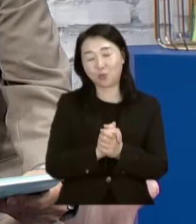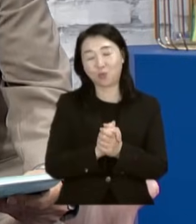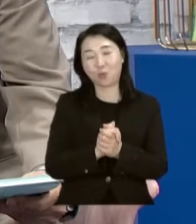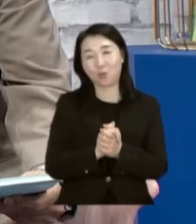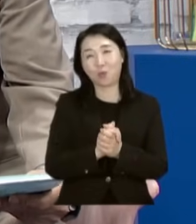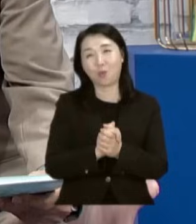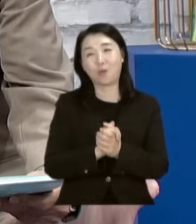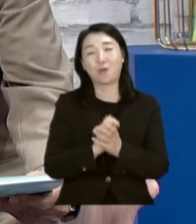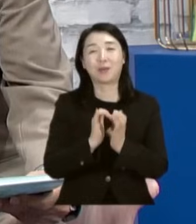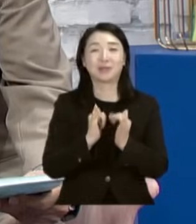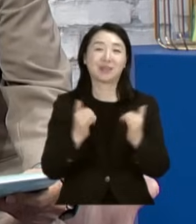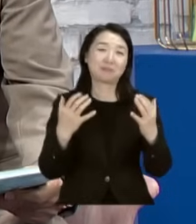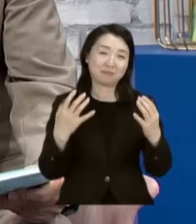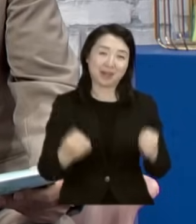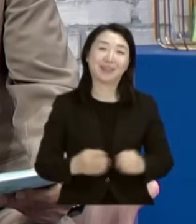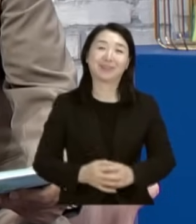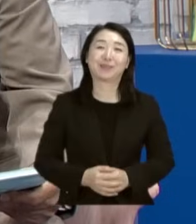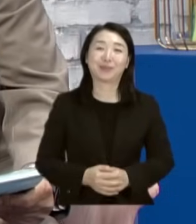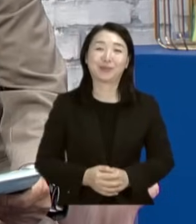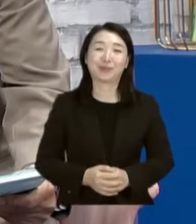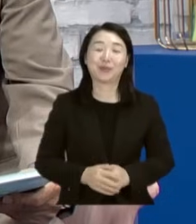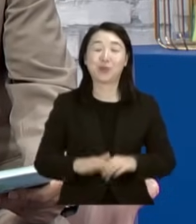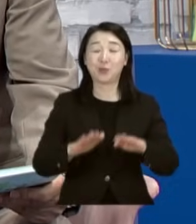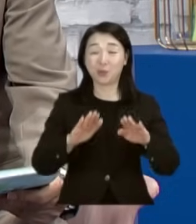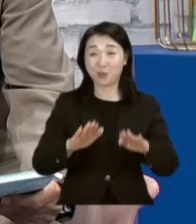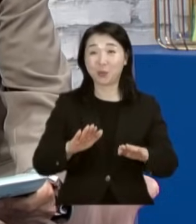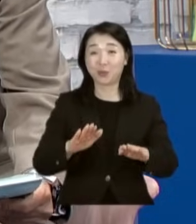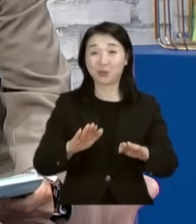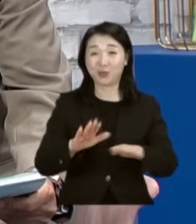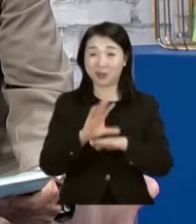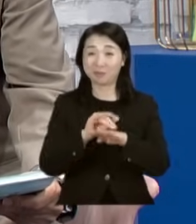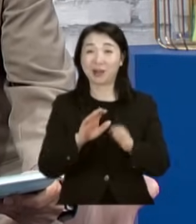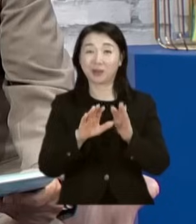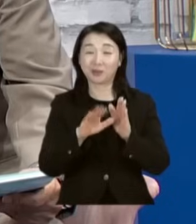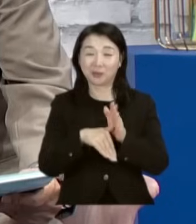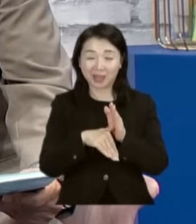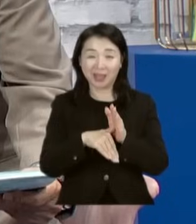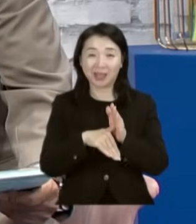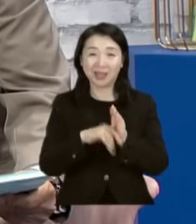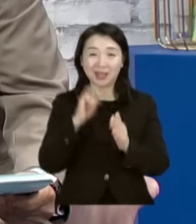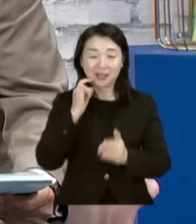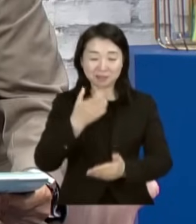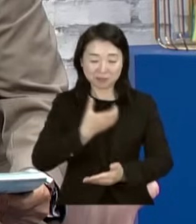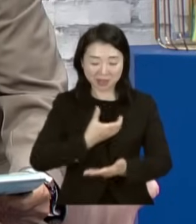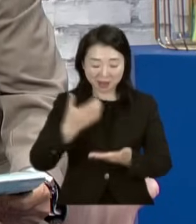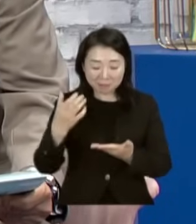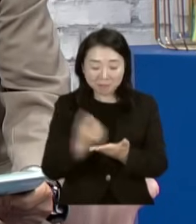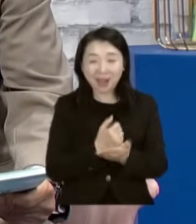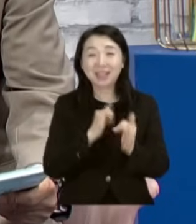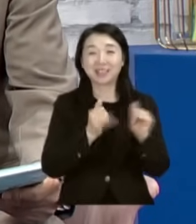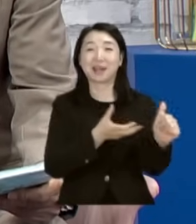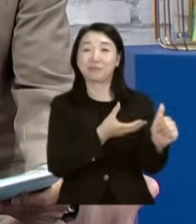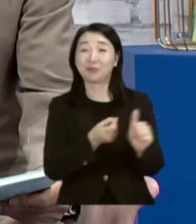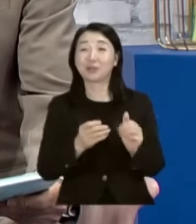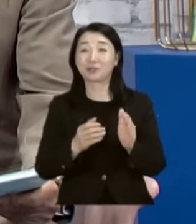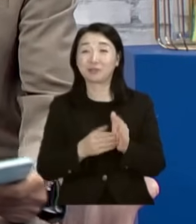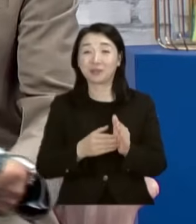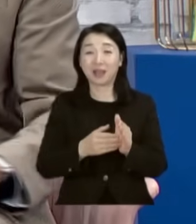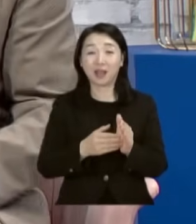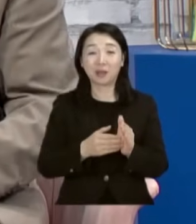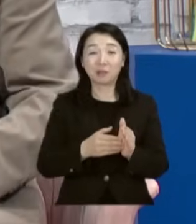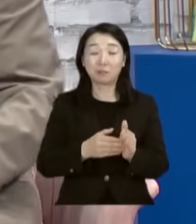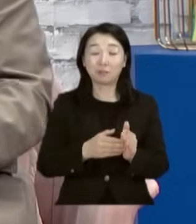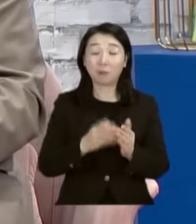음 있라 자 그래서 오늘 내가매일기에 아주 특별한 금메달리스트 한 분을 모거